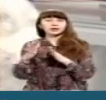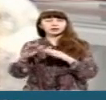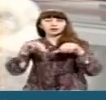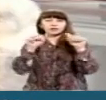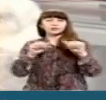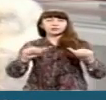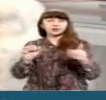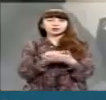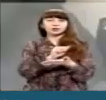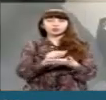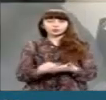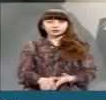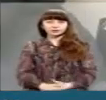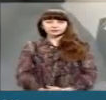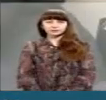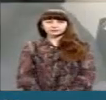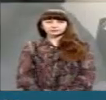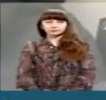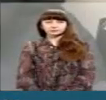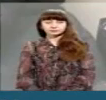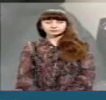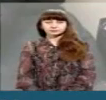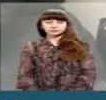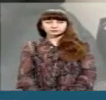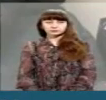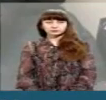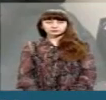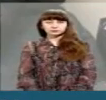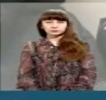рәсімдеу шараларын одан әрі оңтайландырмақ. Инара Барсақбаева, Арман Шалабаев, Қостанай арнасы.